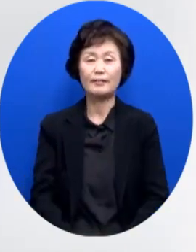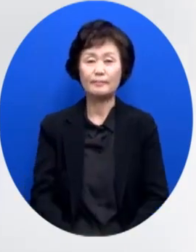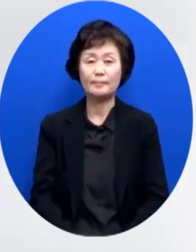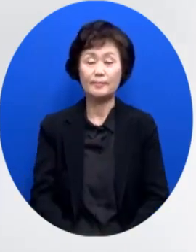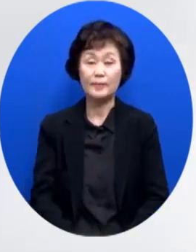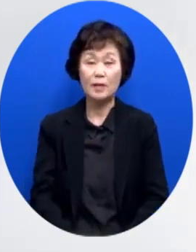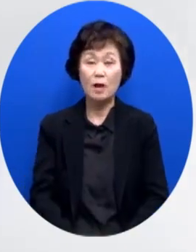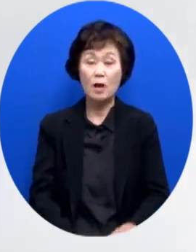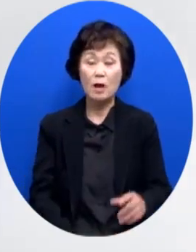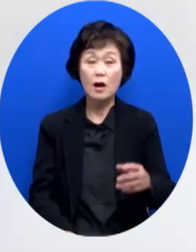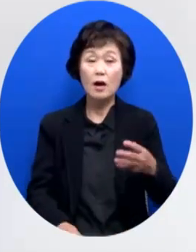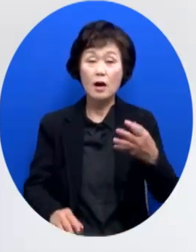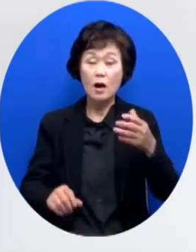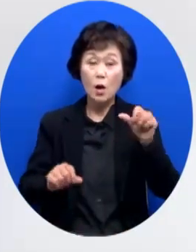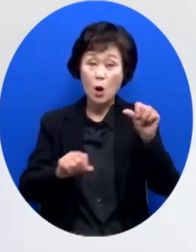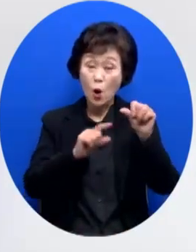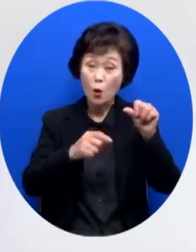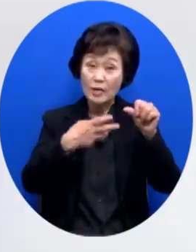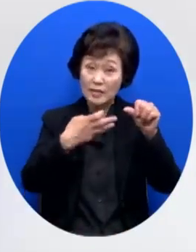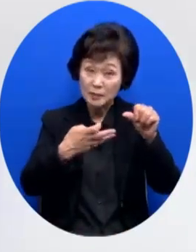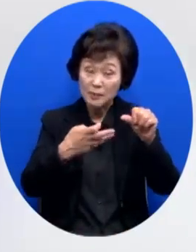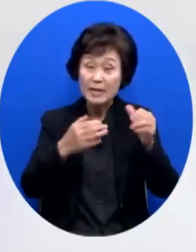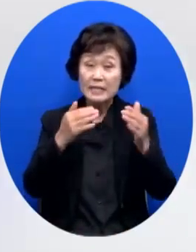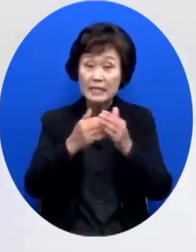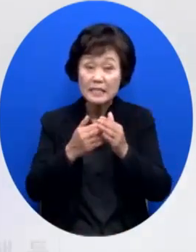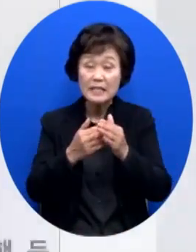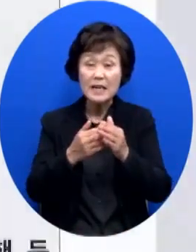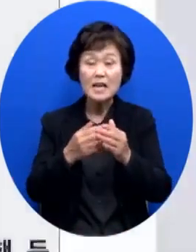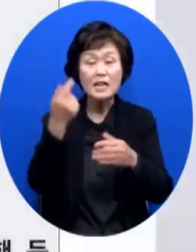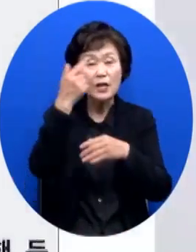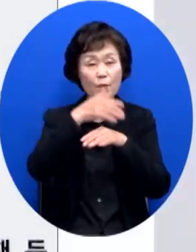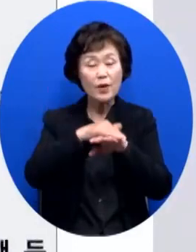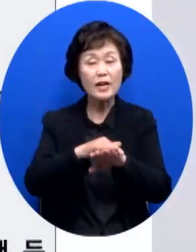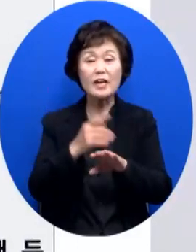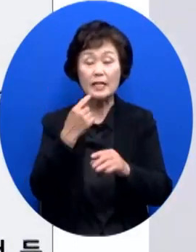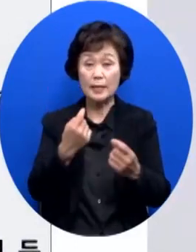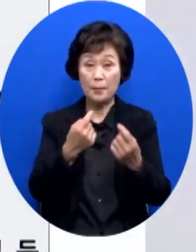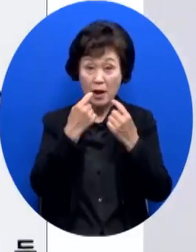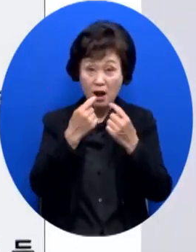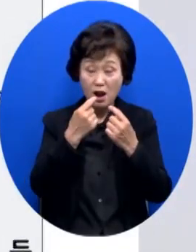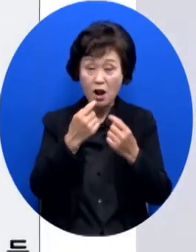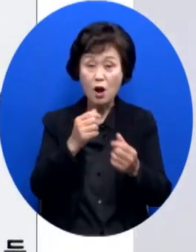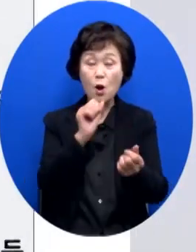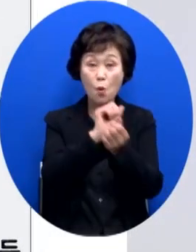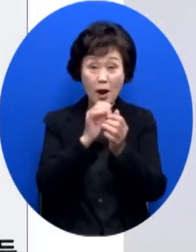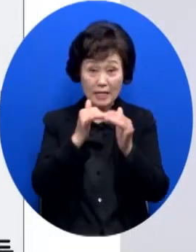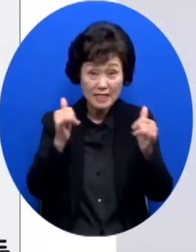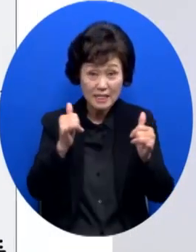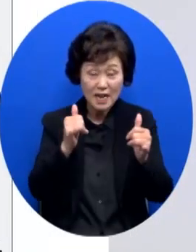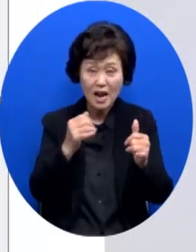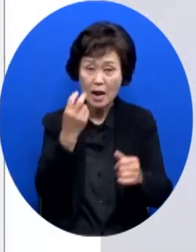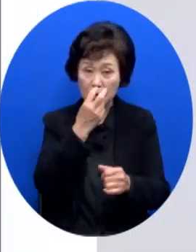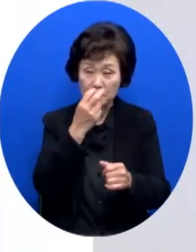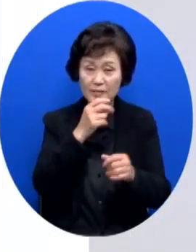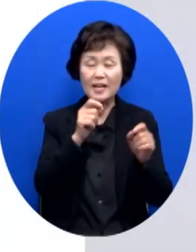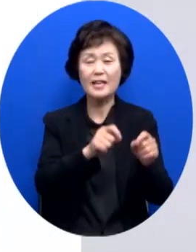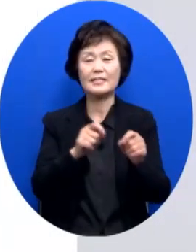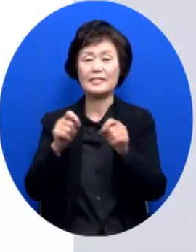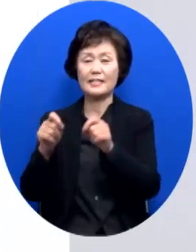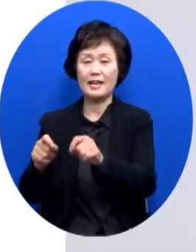중앙방역대책본부는 오는 13일까지 시행하기로 했던 의료기관의 신속 항원 검사 확진자 인정 조치를 연장하기로 했다고